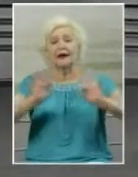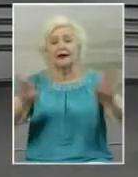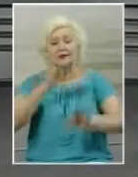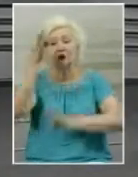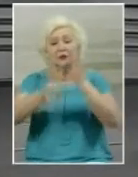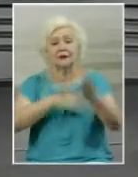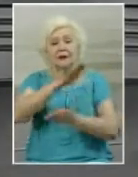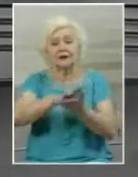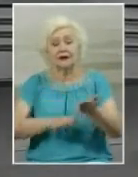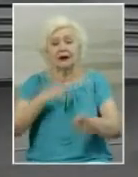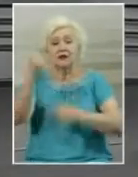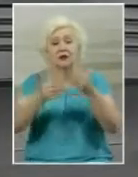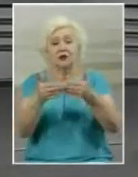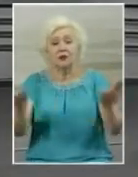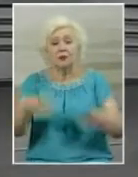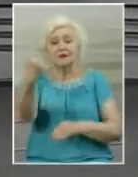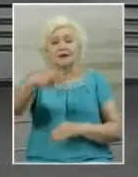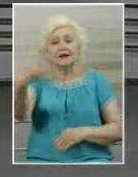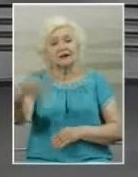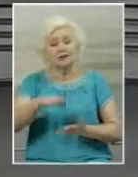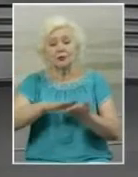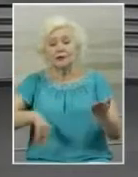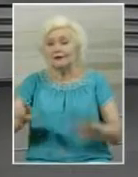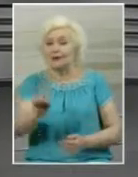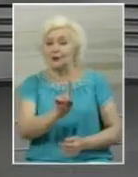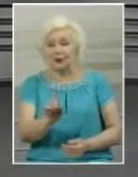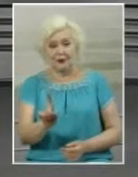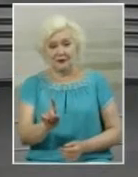доба триває, наступний випуск о 20:40. Не пропустіть.